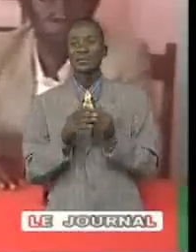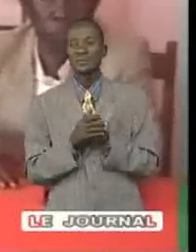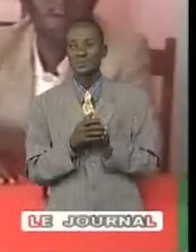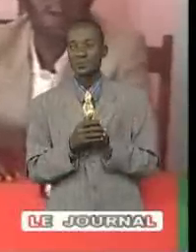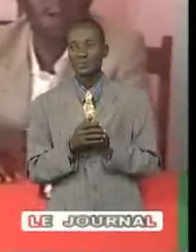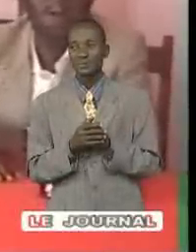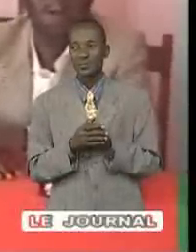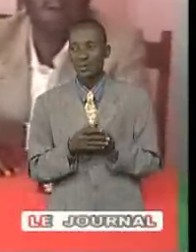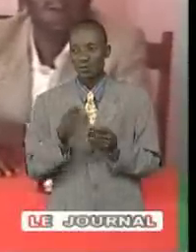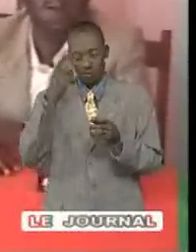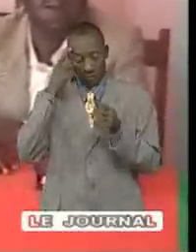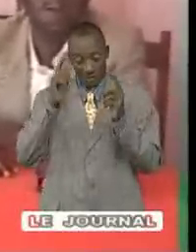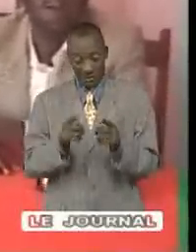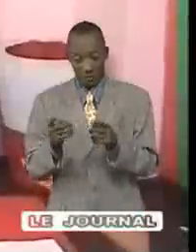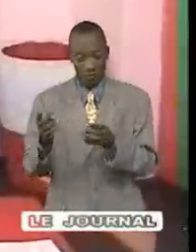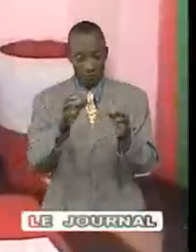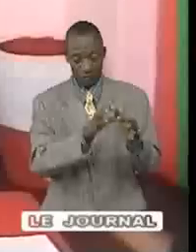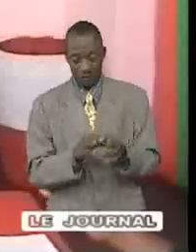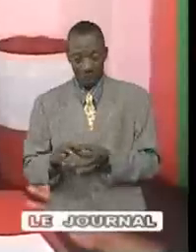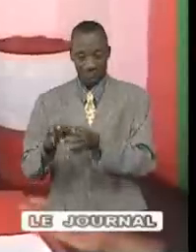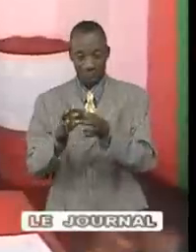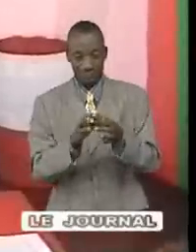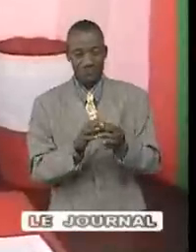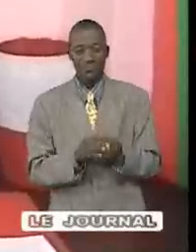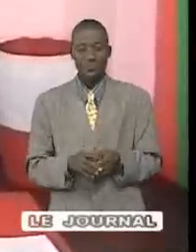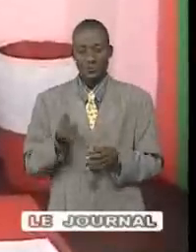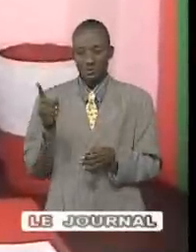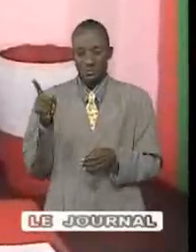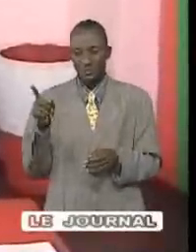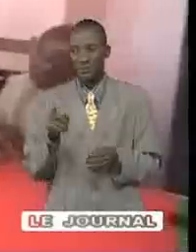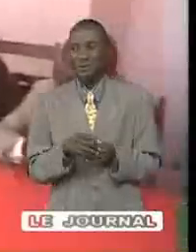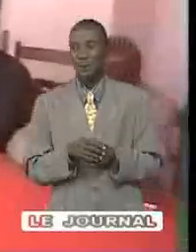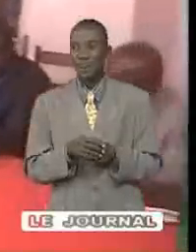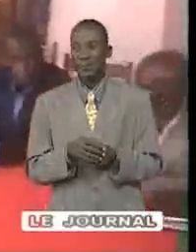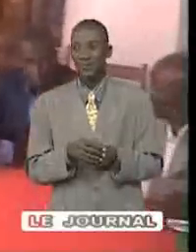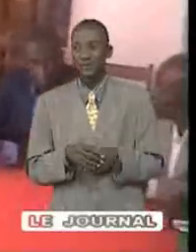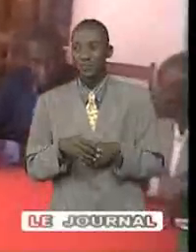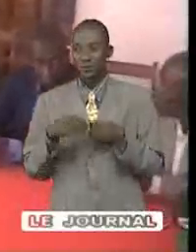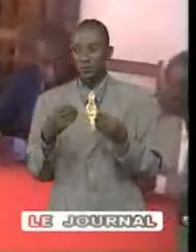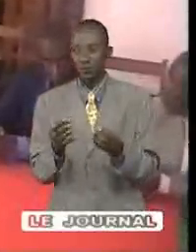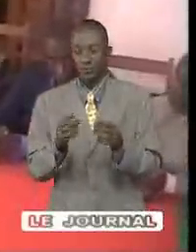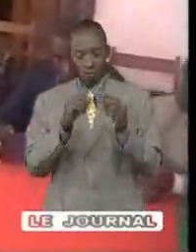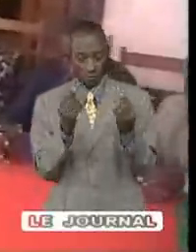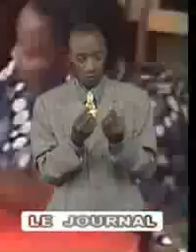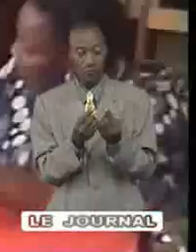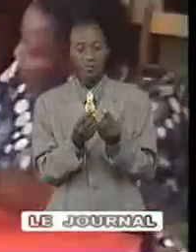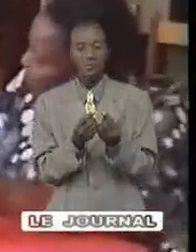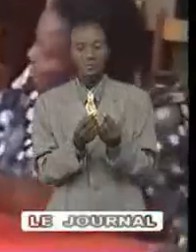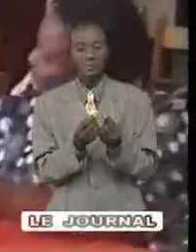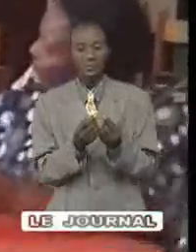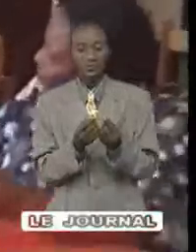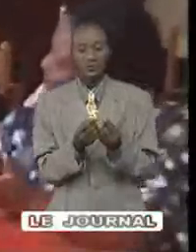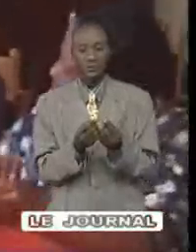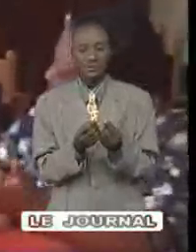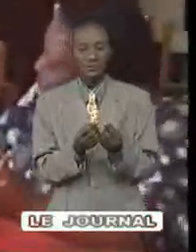Au terme de cet accord, B&B Consult SPRL mettra à la disposition de Rama Joseph Kabila un lot important